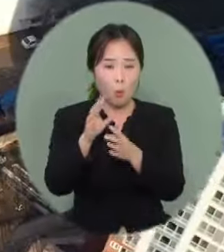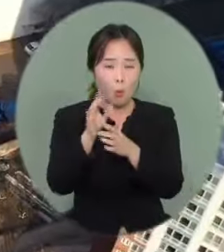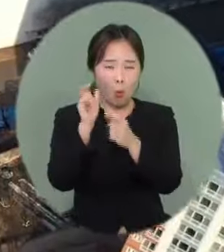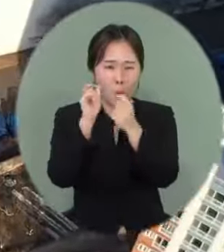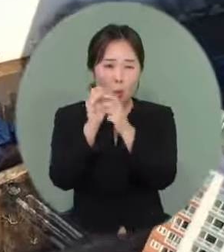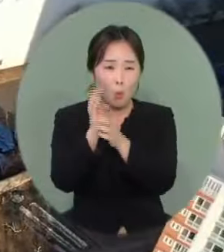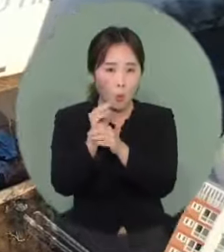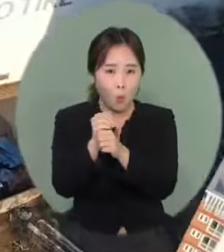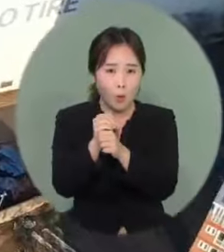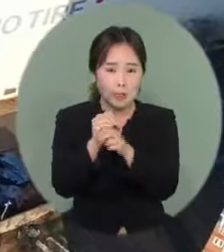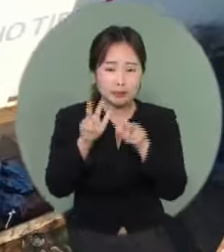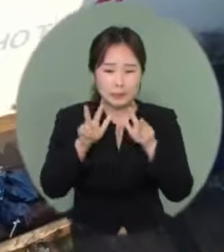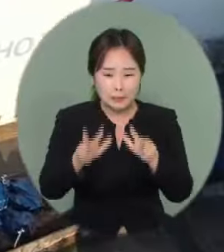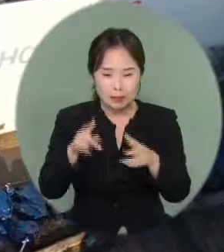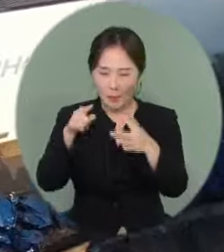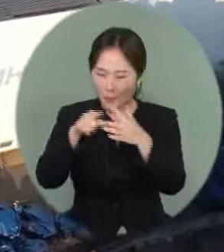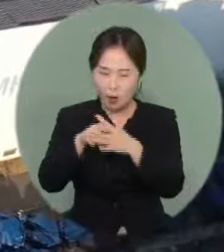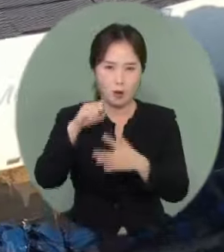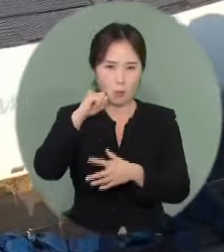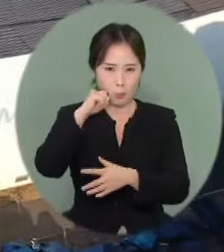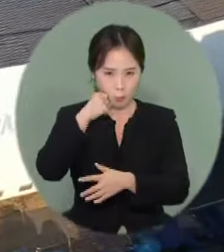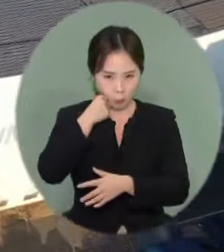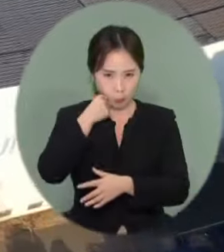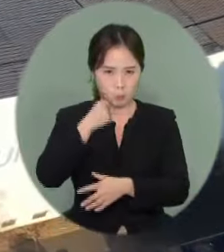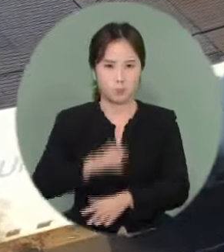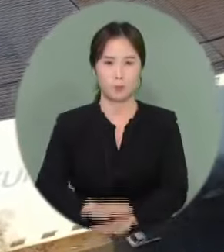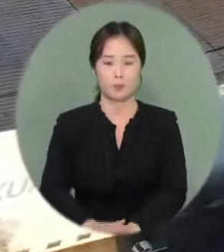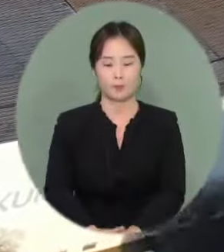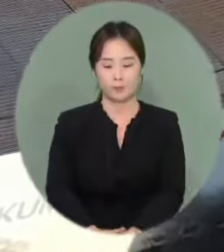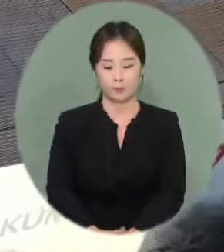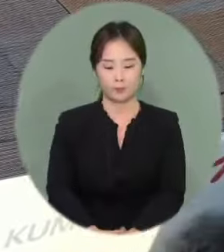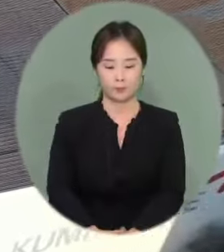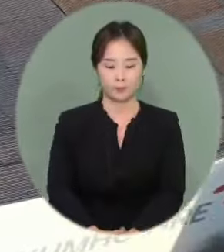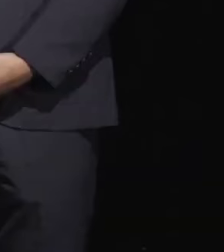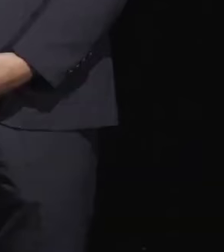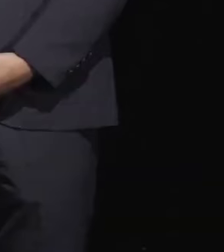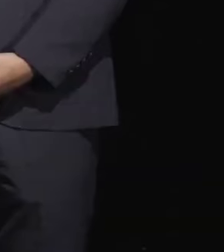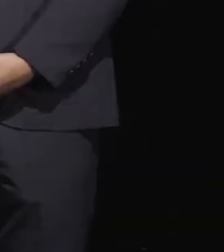언제쯤일지는 현재로선 가늠하기도 어렵습니다. MBC 뉴스 윤문수입니다.